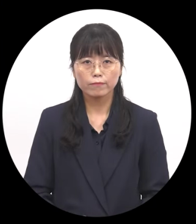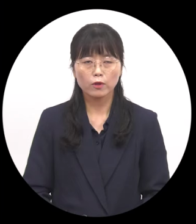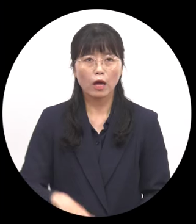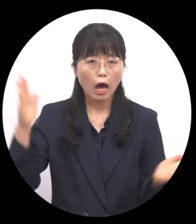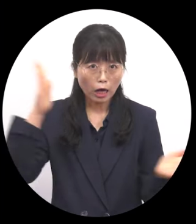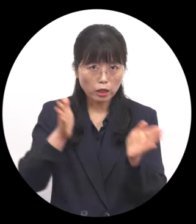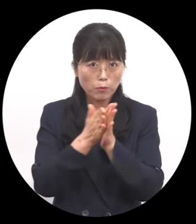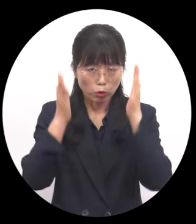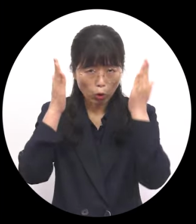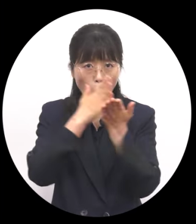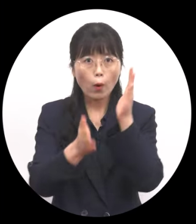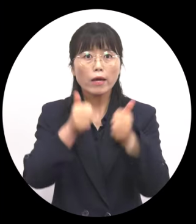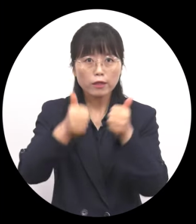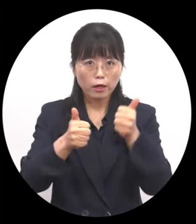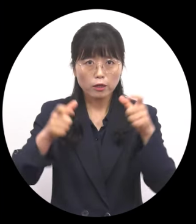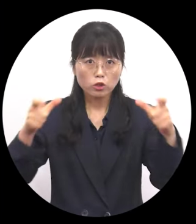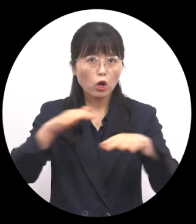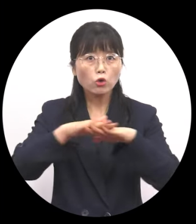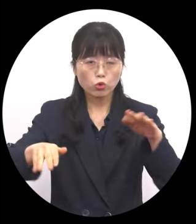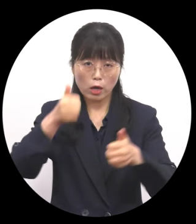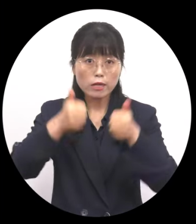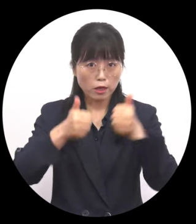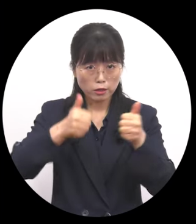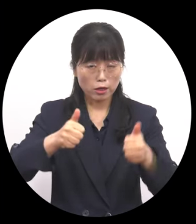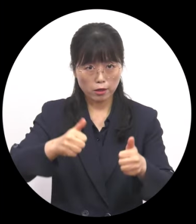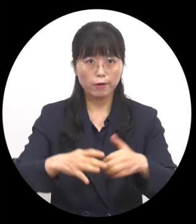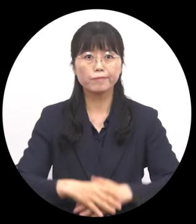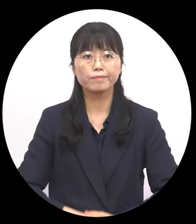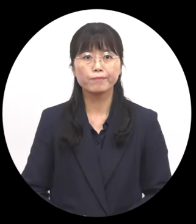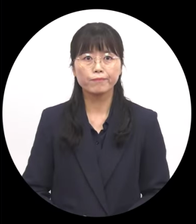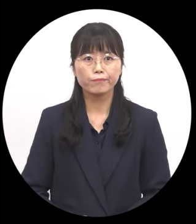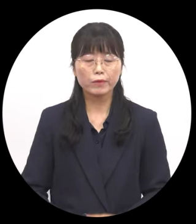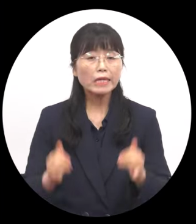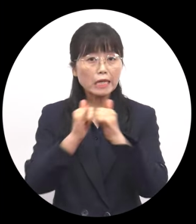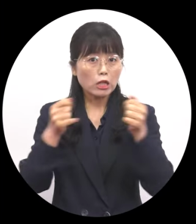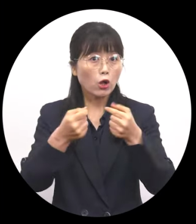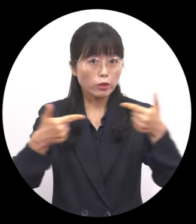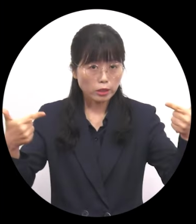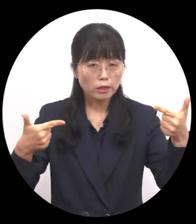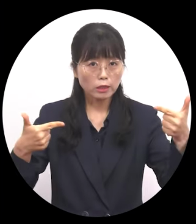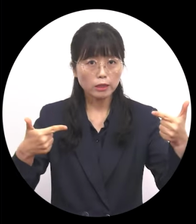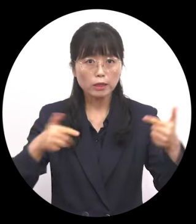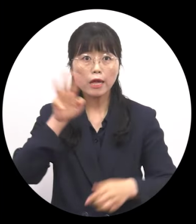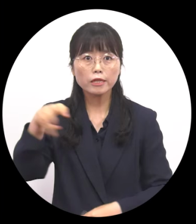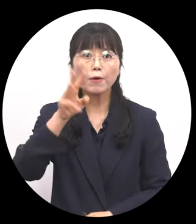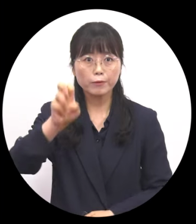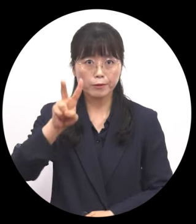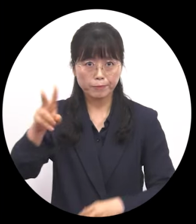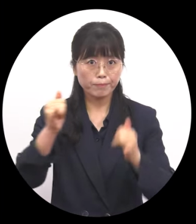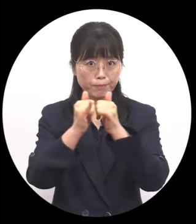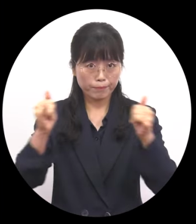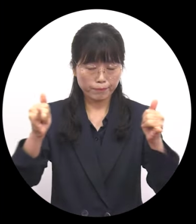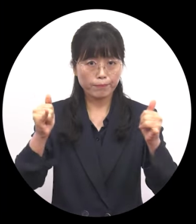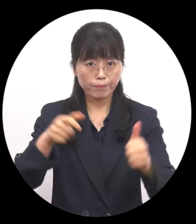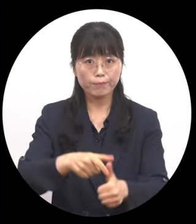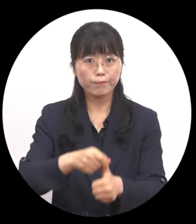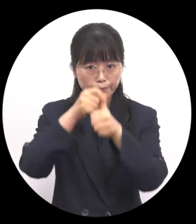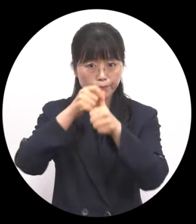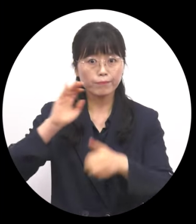먼저 학생부 교과 전형인 지역균형 전형입니다. 네, 인원이 는 332명을